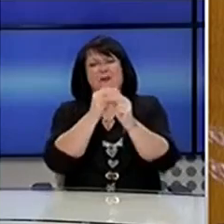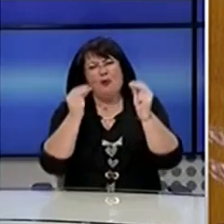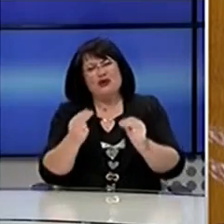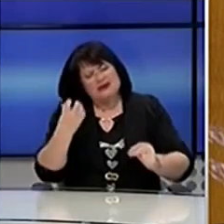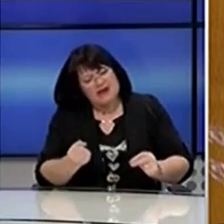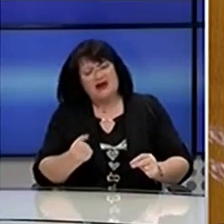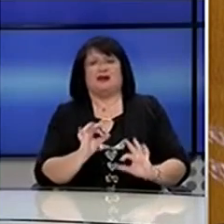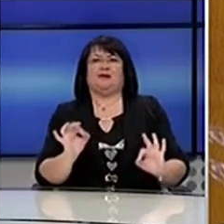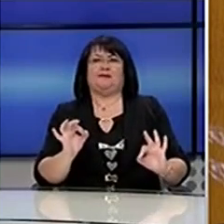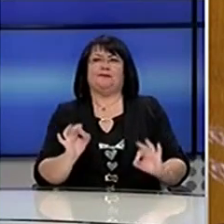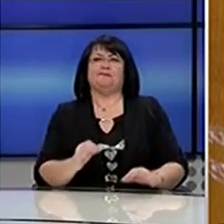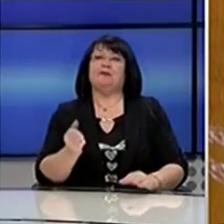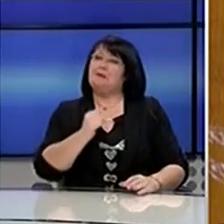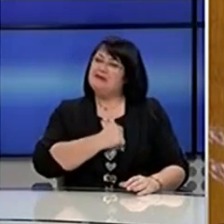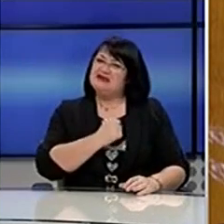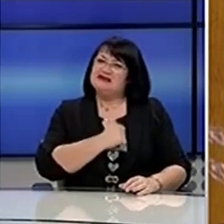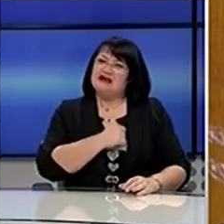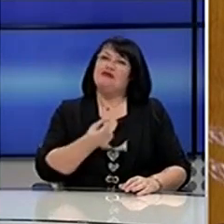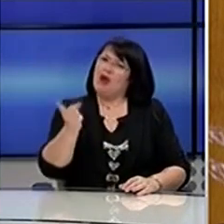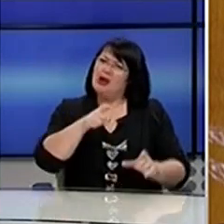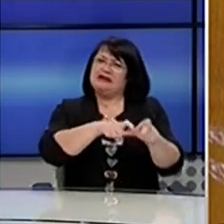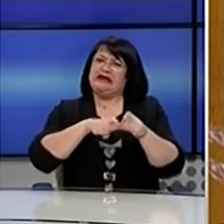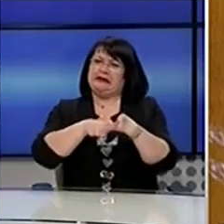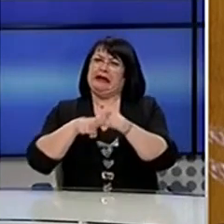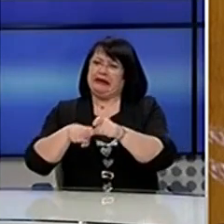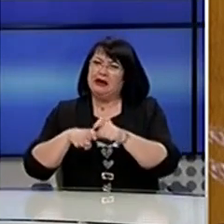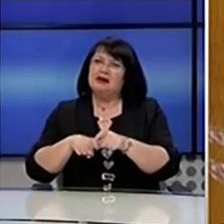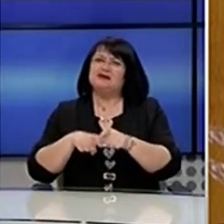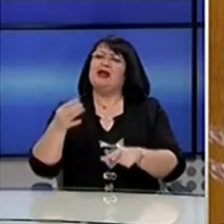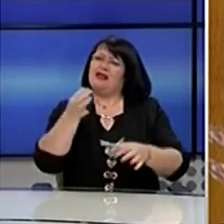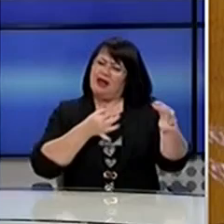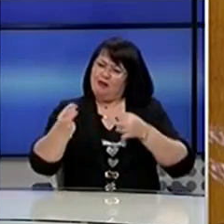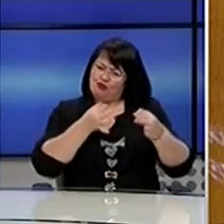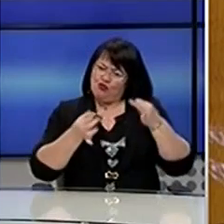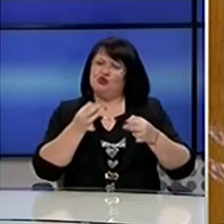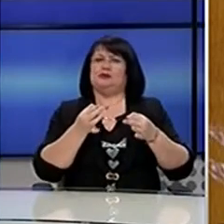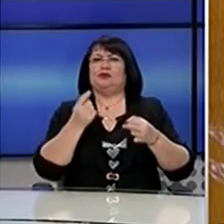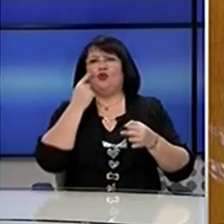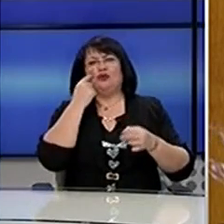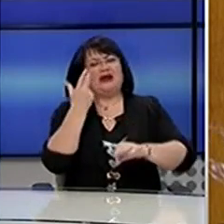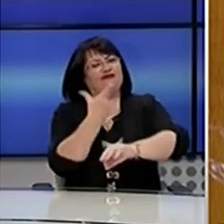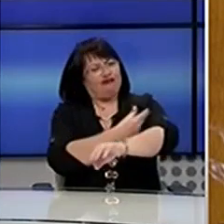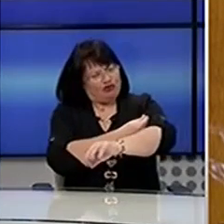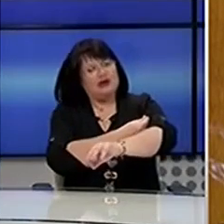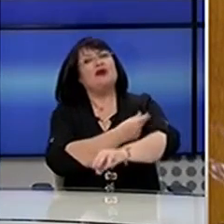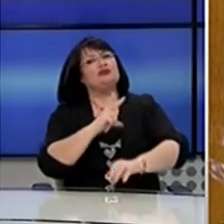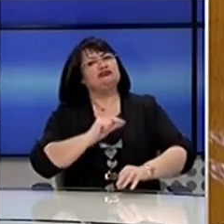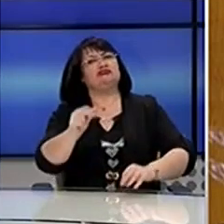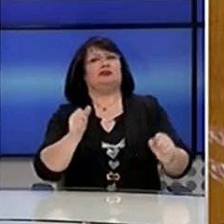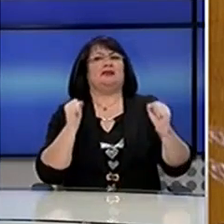αποτελεσματικό. Και εκτιμώ ότι και άλλες εταιρείες θα προβούν σε